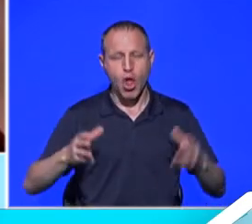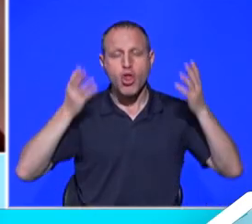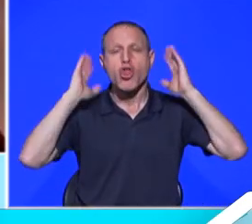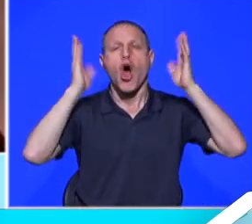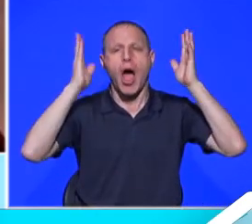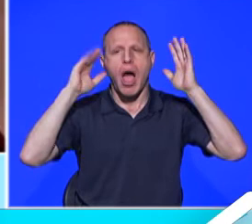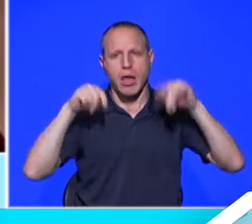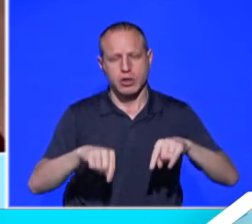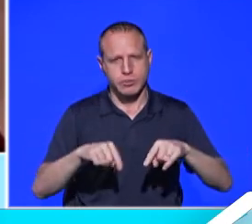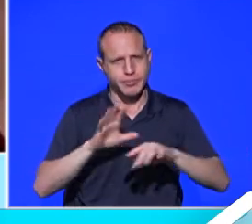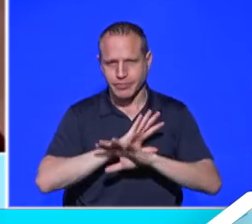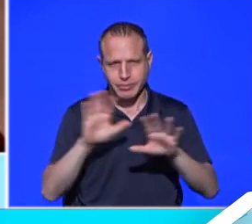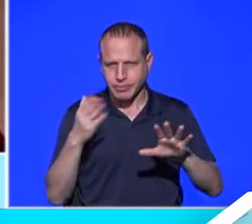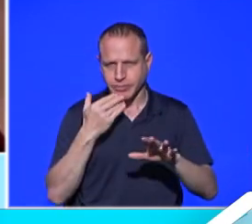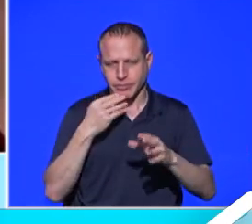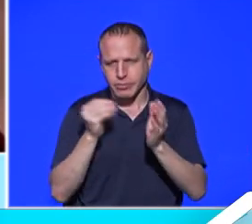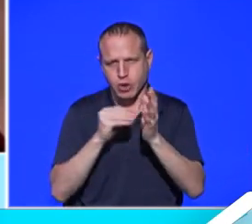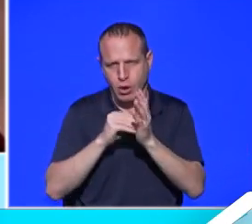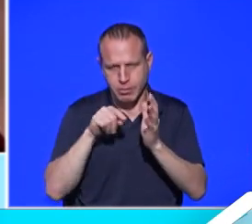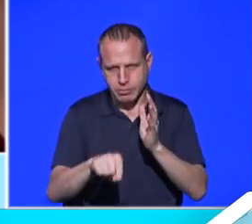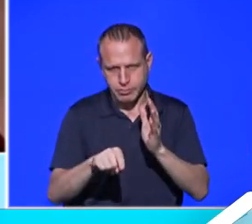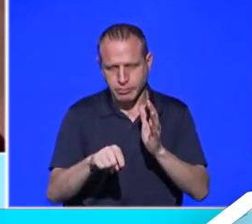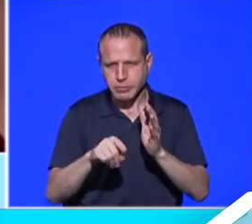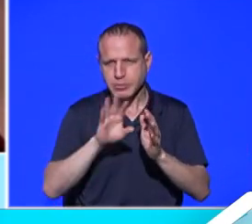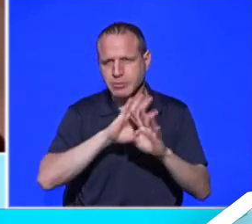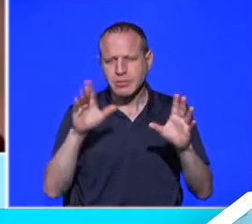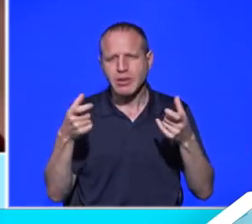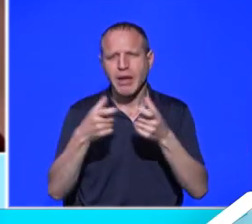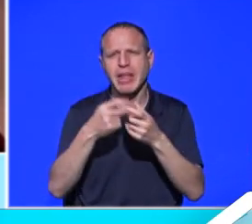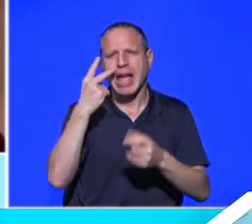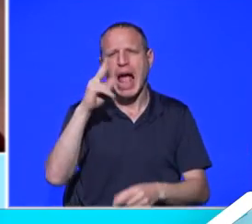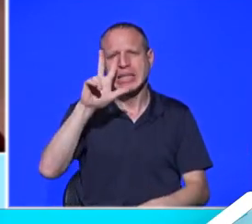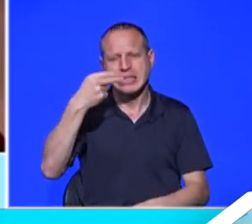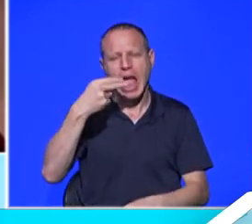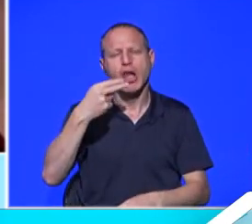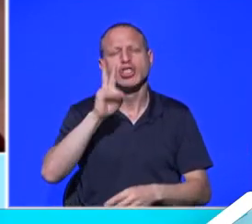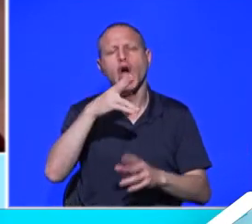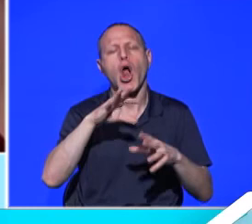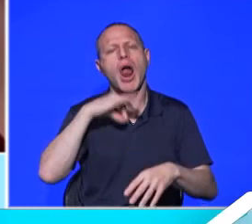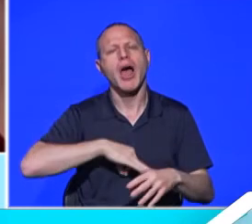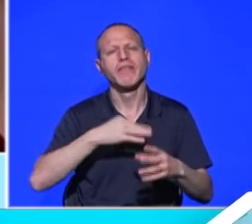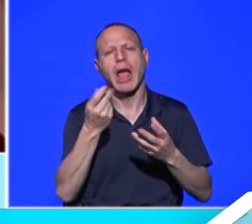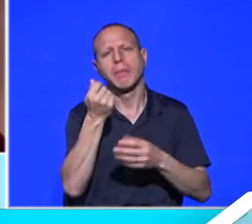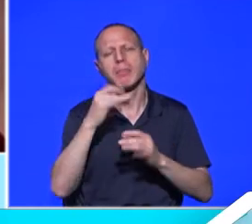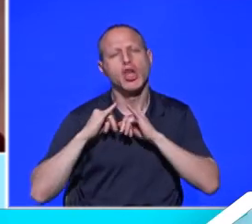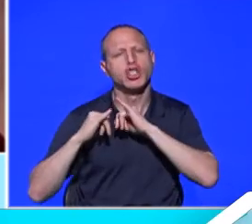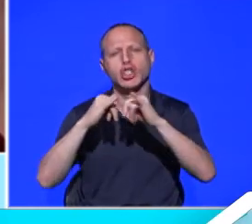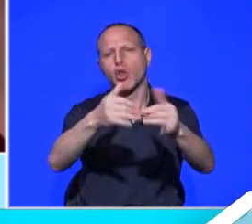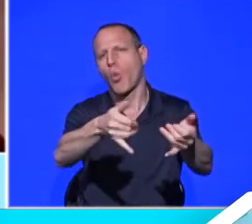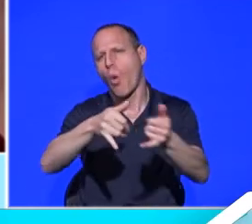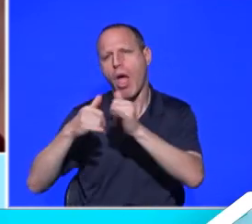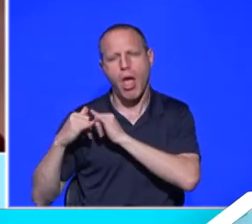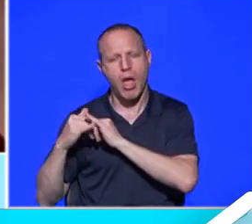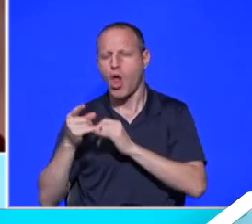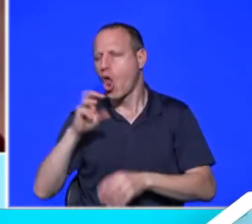הגרנדיוזית הזו, למעשה אין לישראל צורך בה, למעט קצא, חברת קצא שיכולה להרוויח מדמי השינוע, זה לא תורם למדינת ישראל, וכדאי